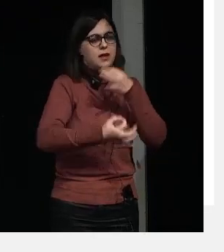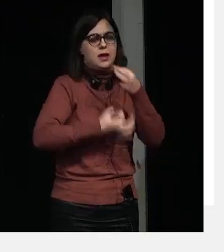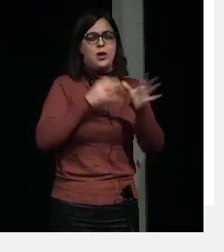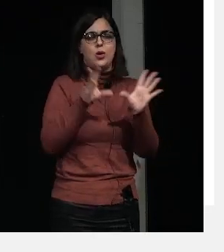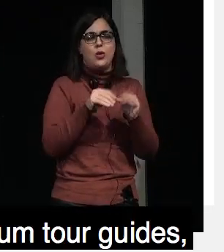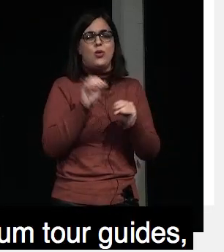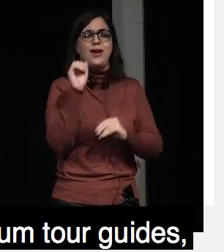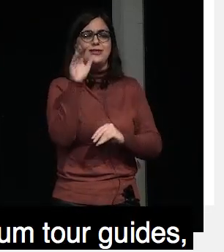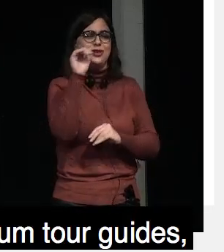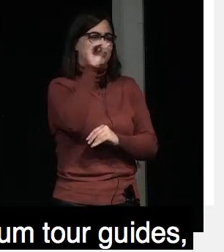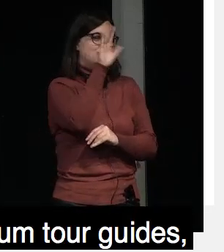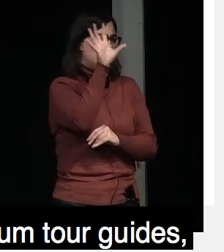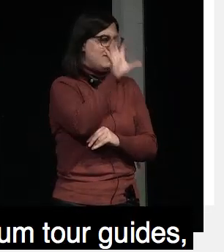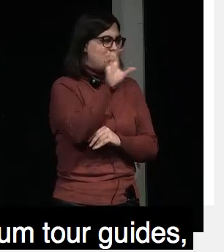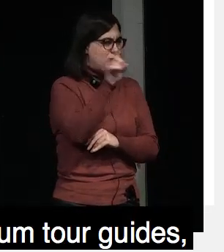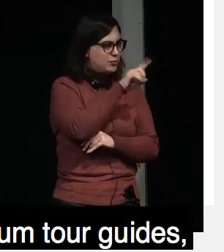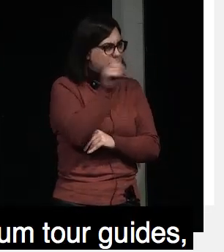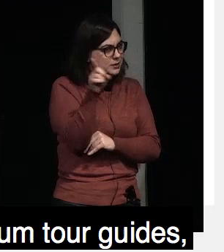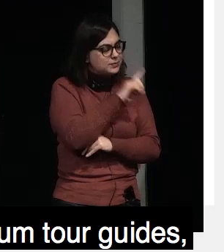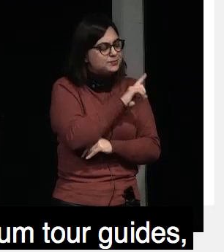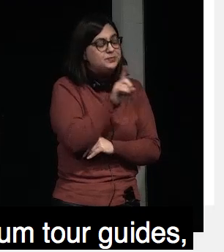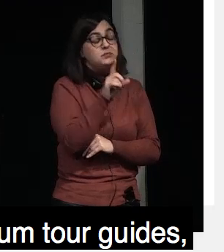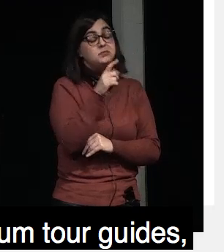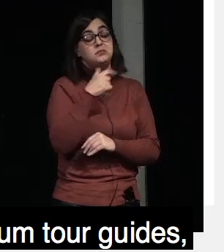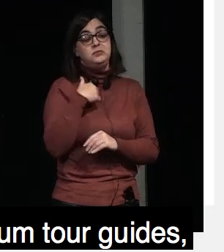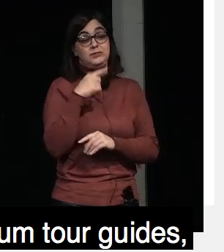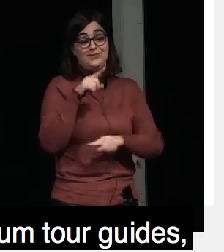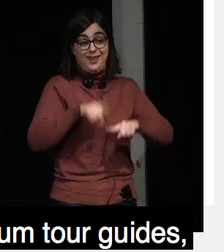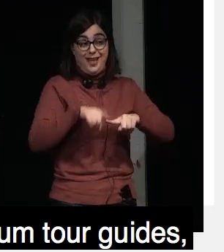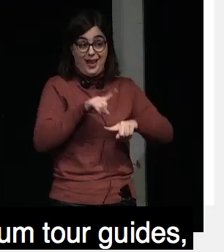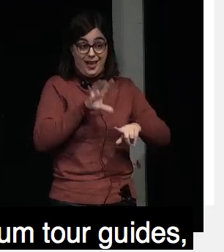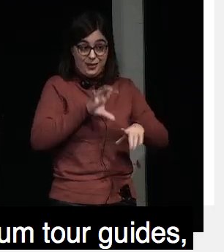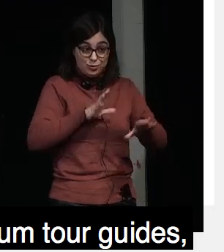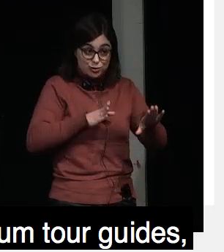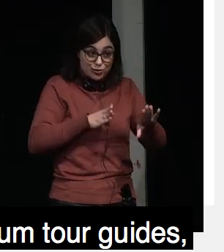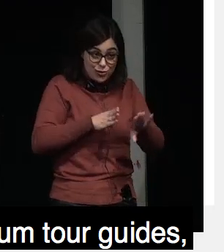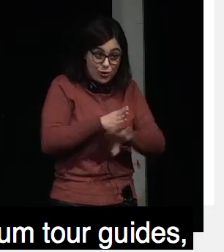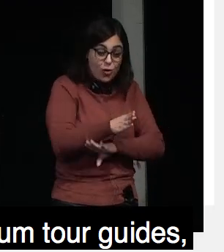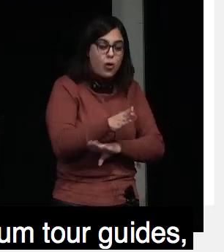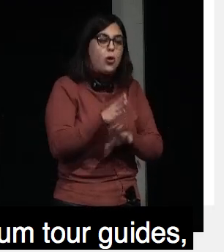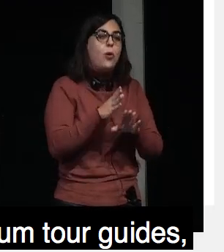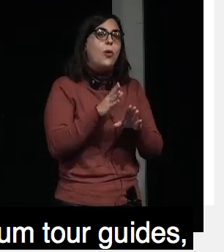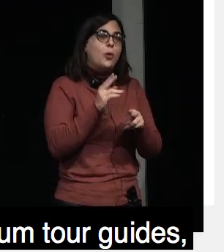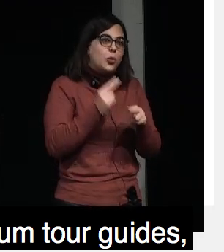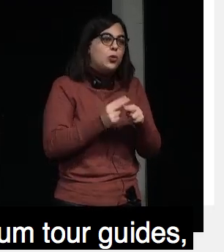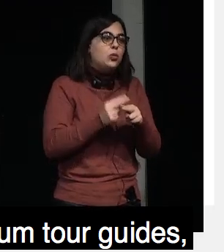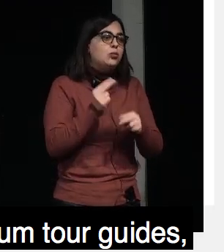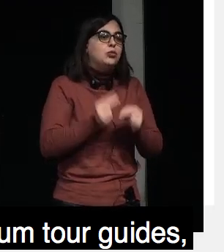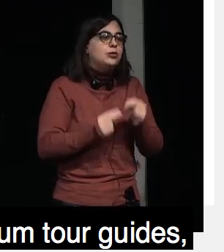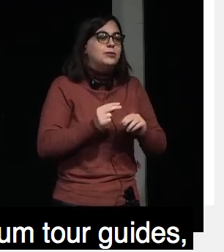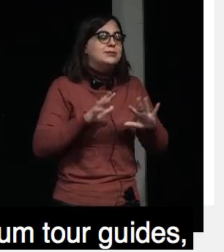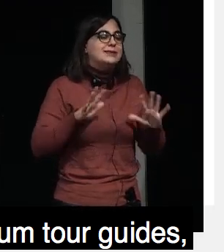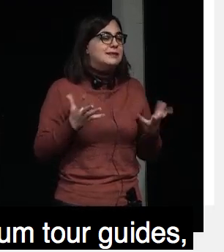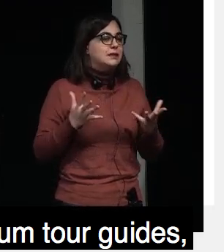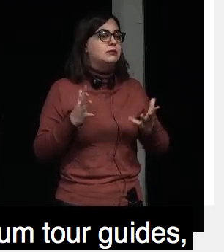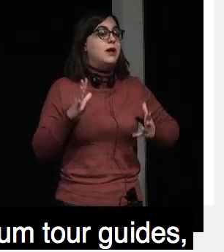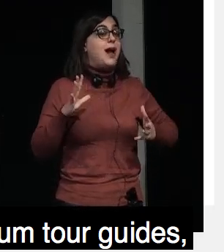εξωτερικού. Νομίζω ότι το μεγαλύτερο μου ζήτημα είναι ότι τα μουσεία της Ελλάδος δεν έχουν ανθρώπους,